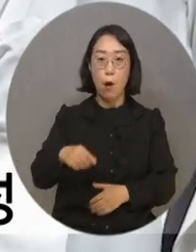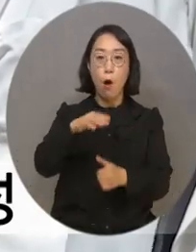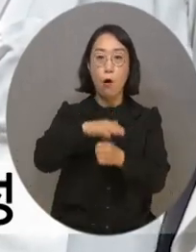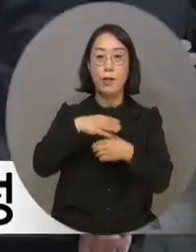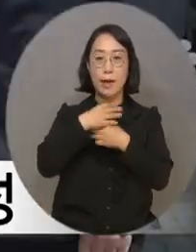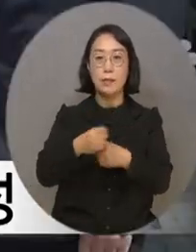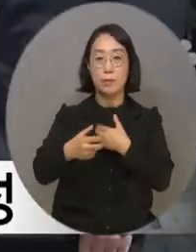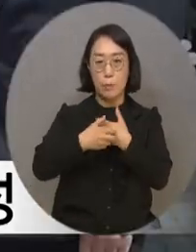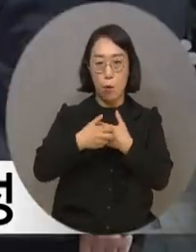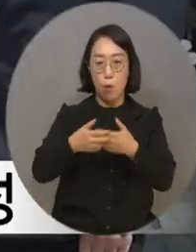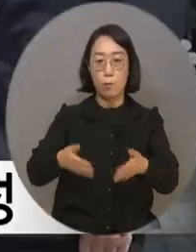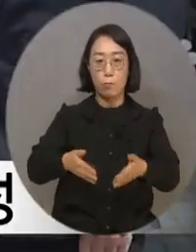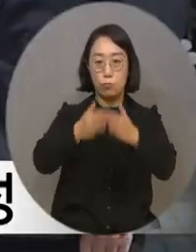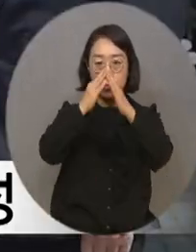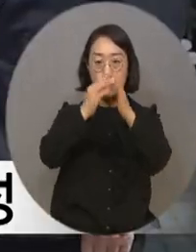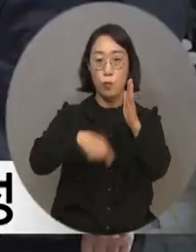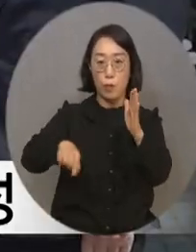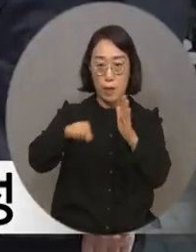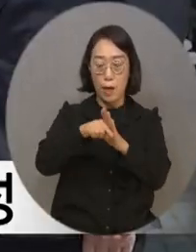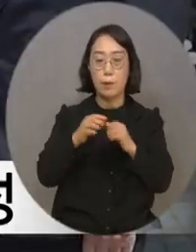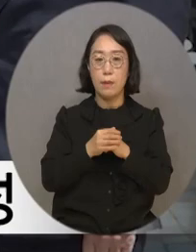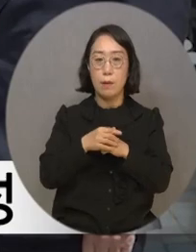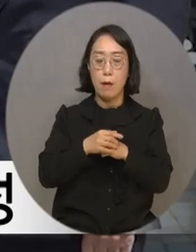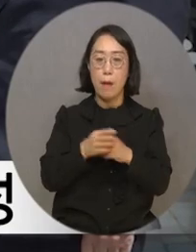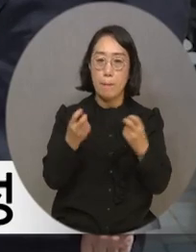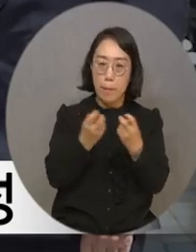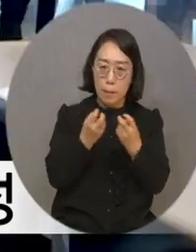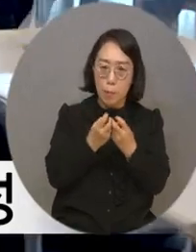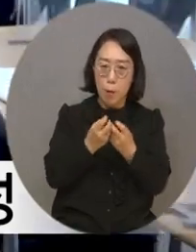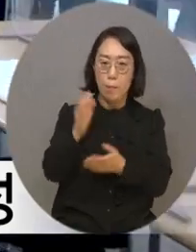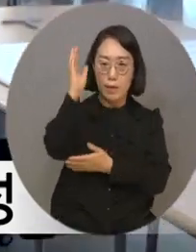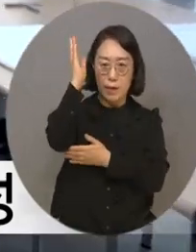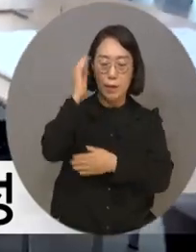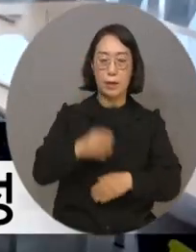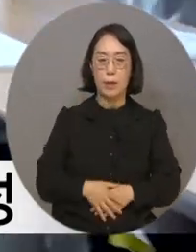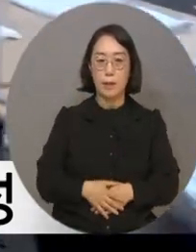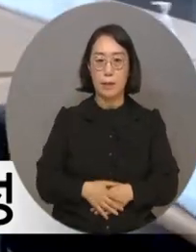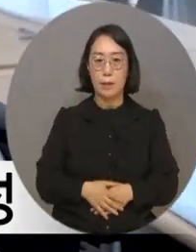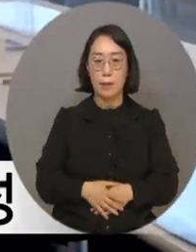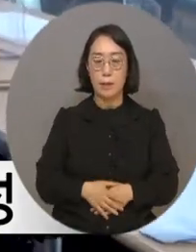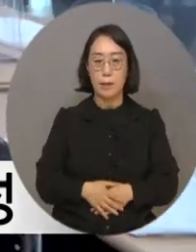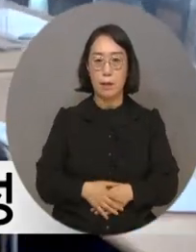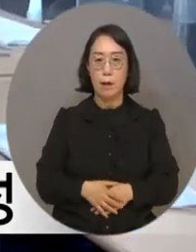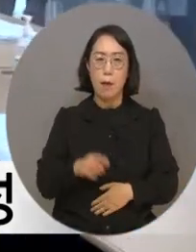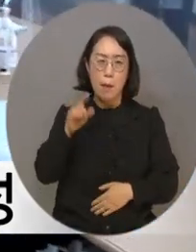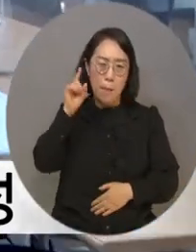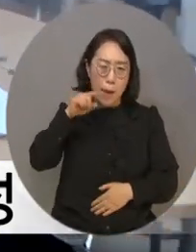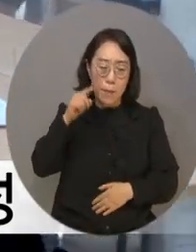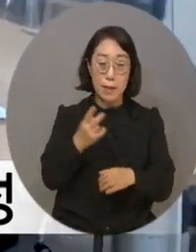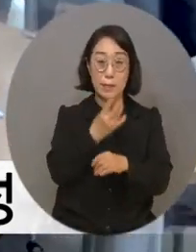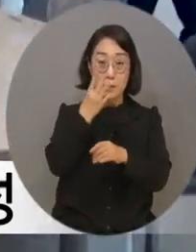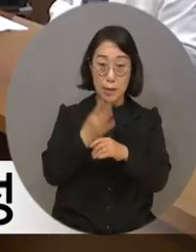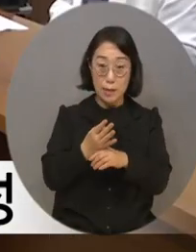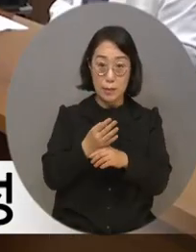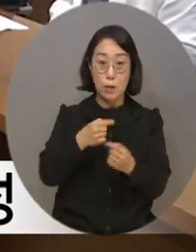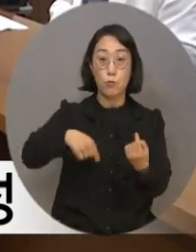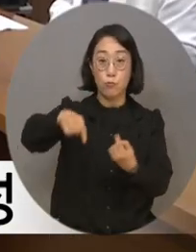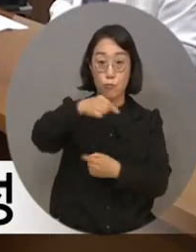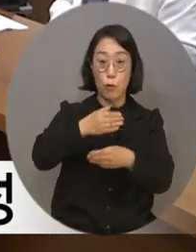조성 계획에 대한 어린이 공공의료체계 구축 방안을 발표했습니다. 평일과 휴일 24시간 운영이 가능한